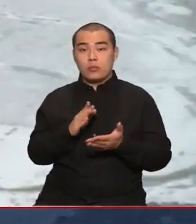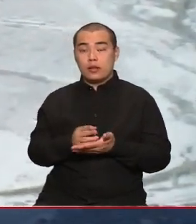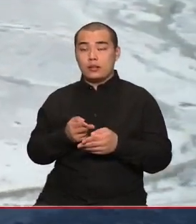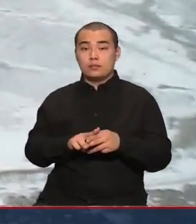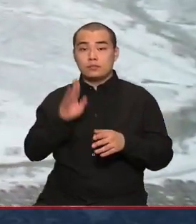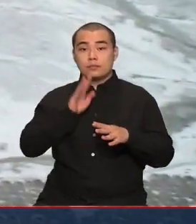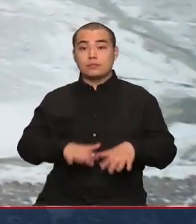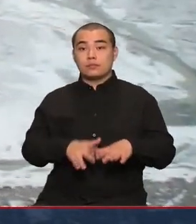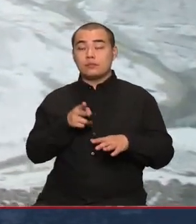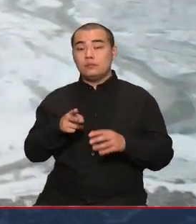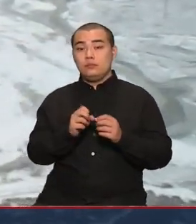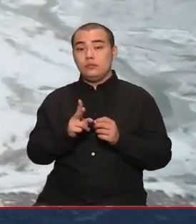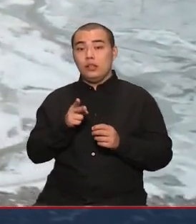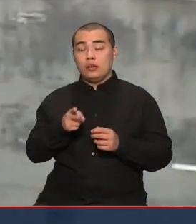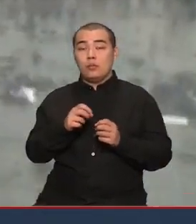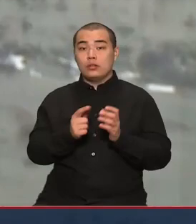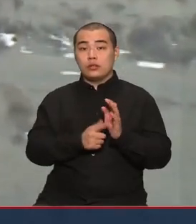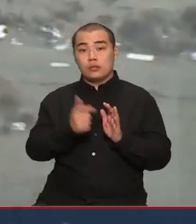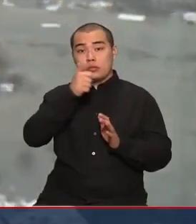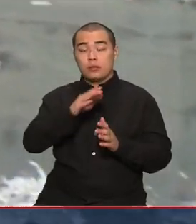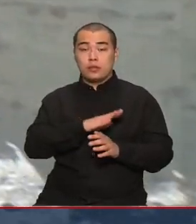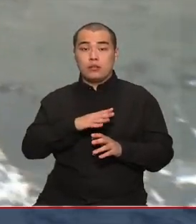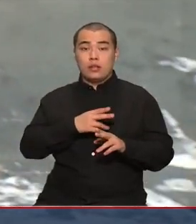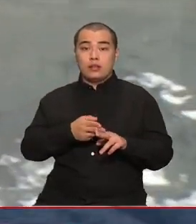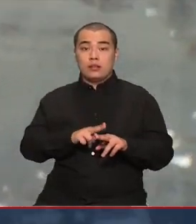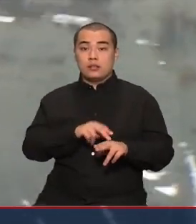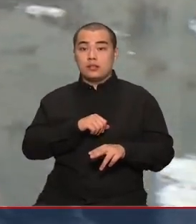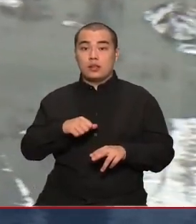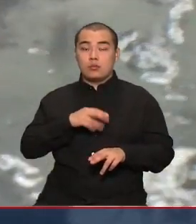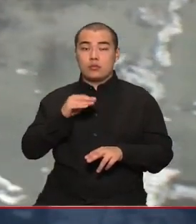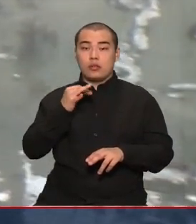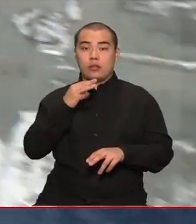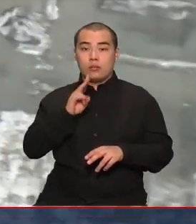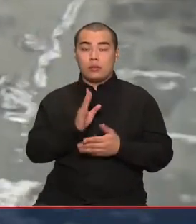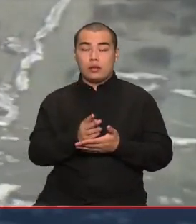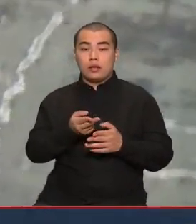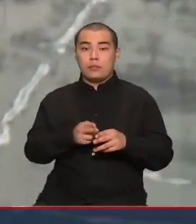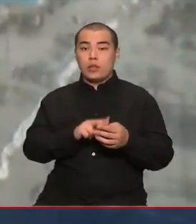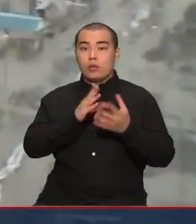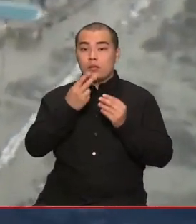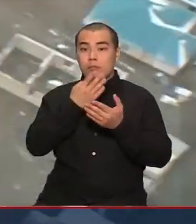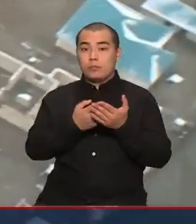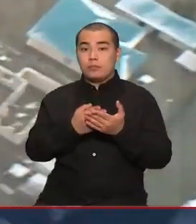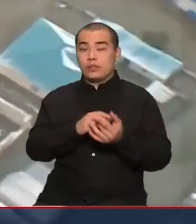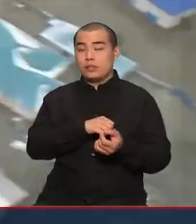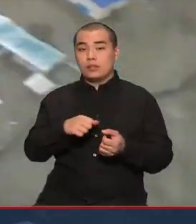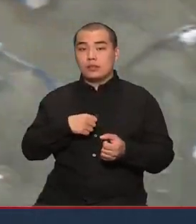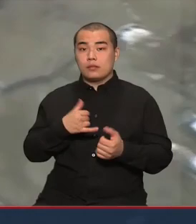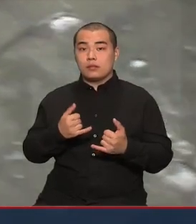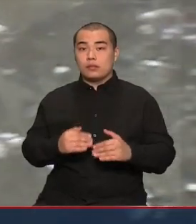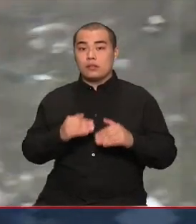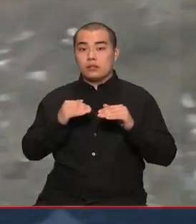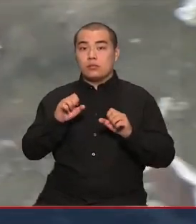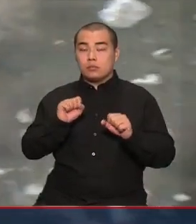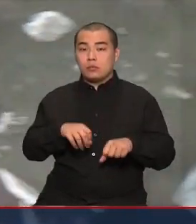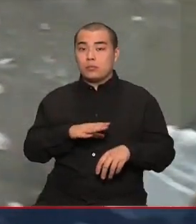су 2012-2017 жылдары болған, бірақ биылғының күші жойқын, әйтсе де тойтарыс беруге немесе екпінін бәсеңдетуге болар